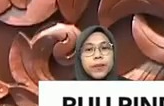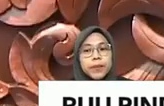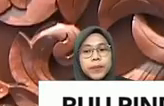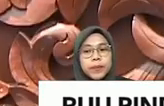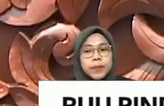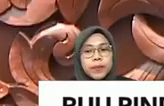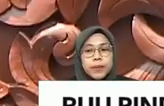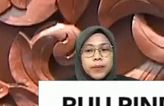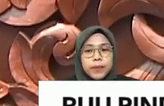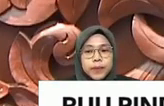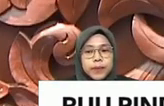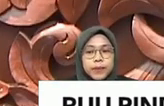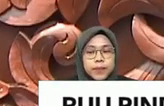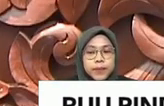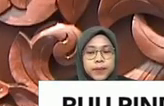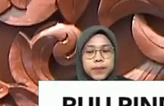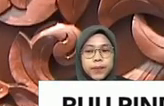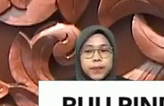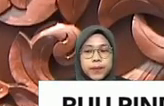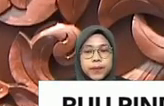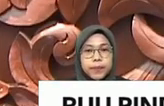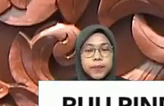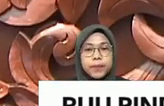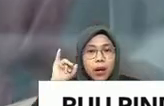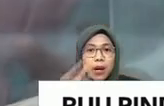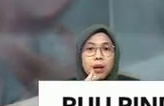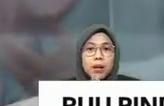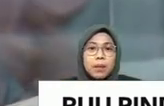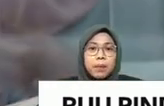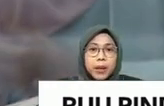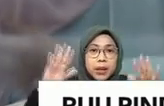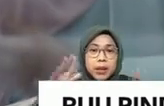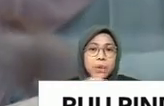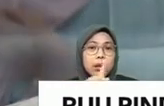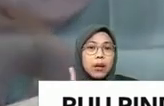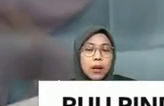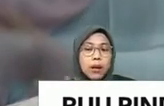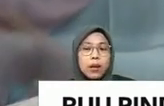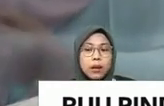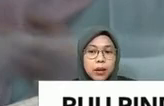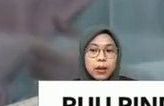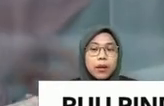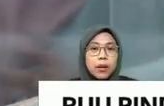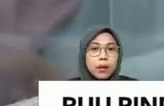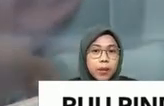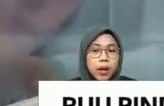membawa kepada ketidakstabilan politik selain negara turut menyaksikan pertukaran tiga perdana menteri dalam satu penggal parlemen